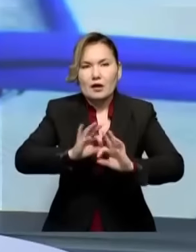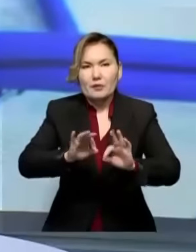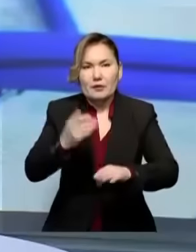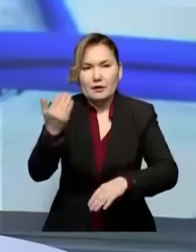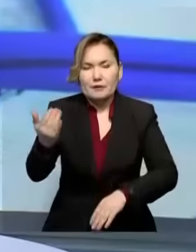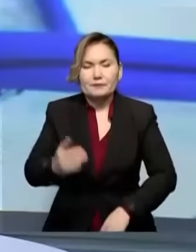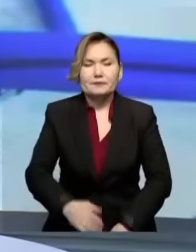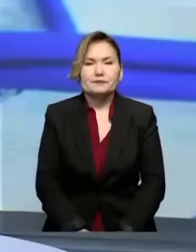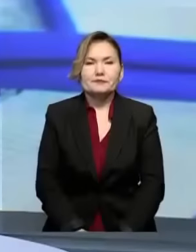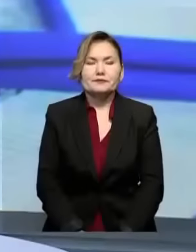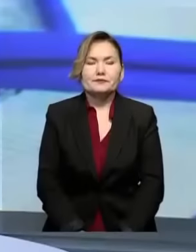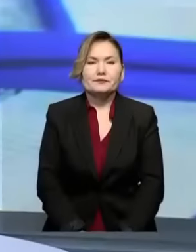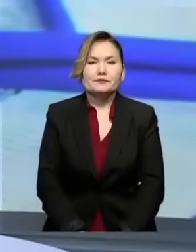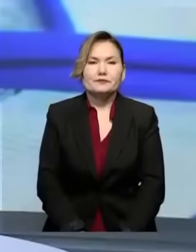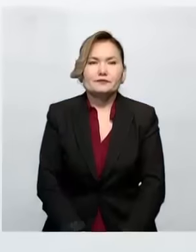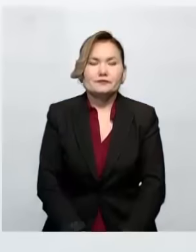білсек.